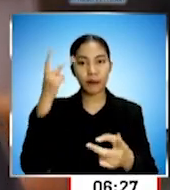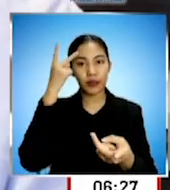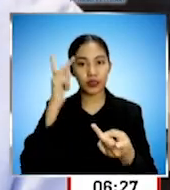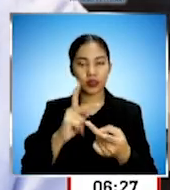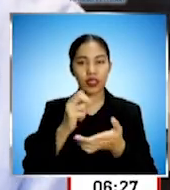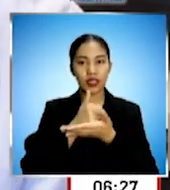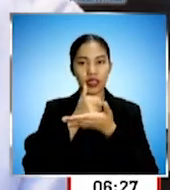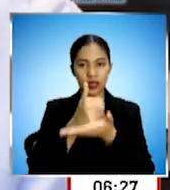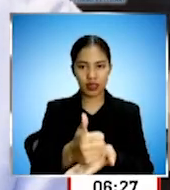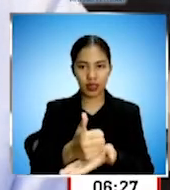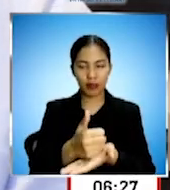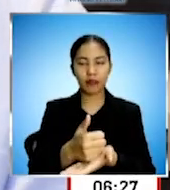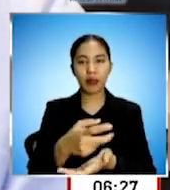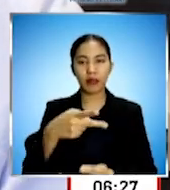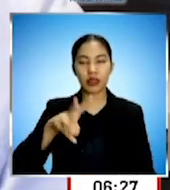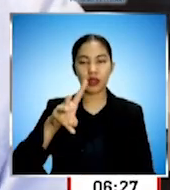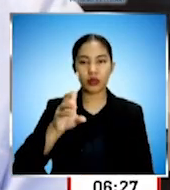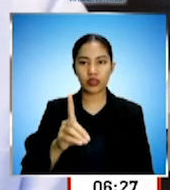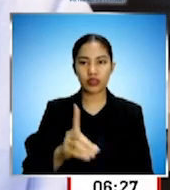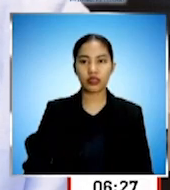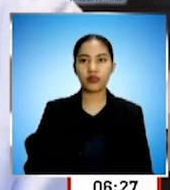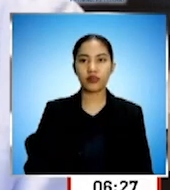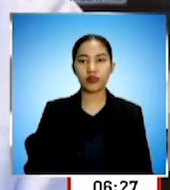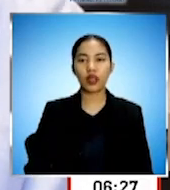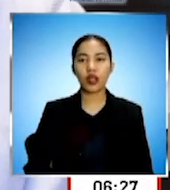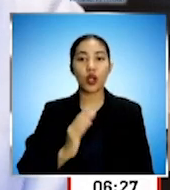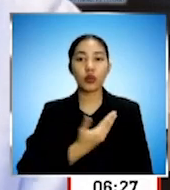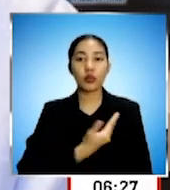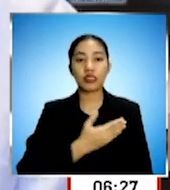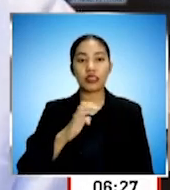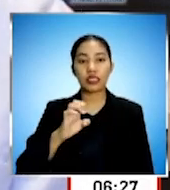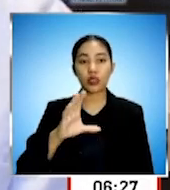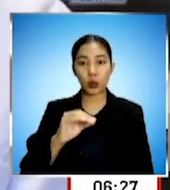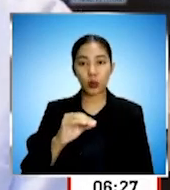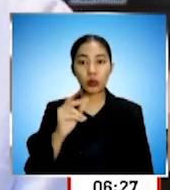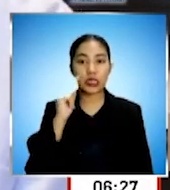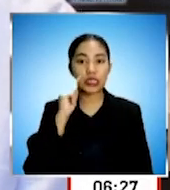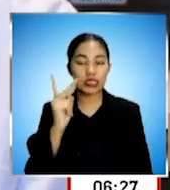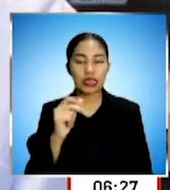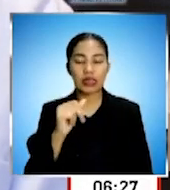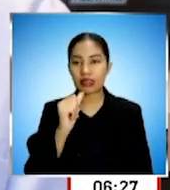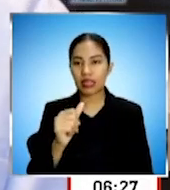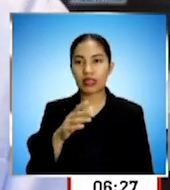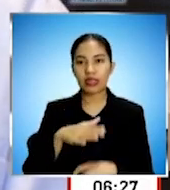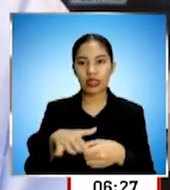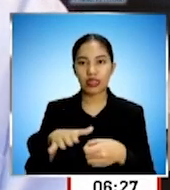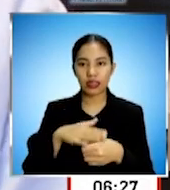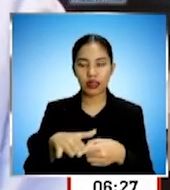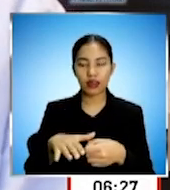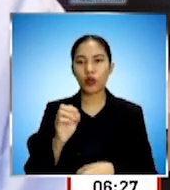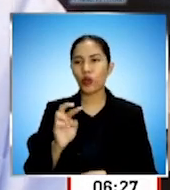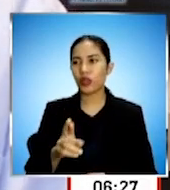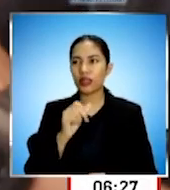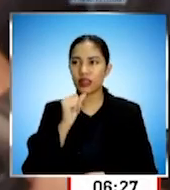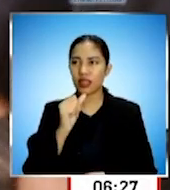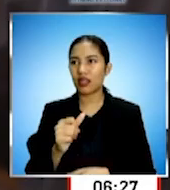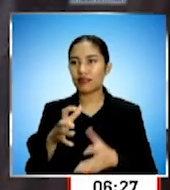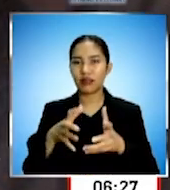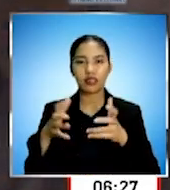nga po ng CEO namin na hindi sapat or hindi maraming companies ang nag-hire ng mga